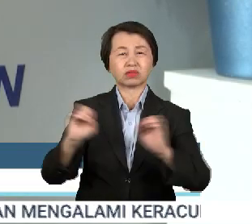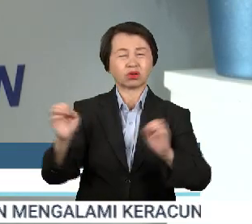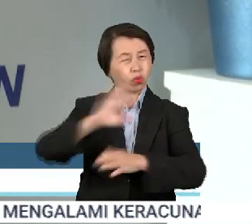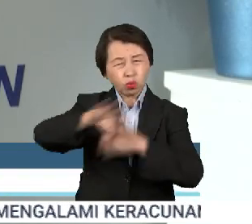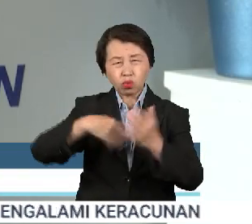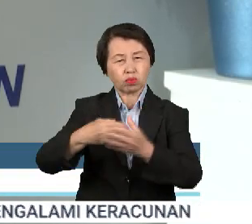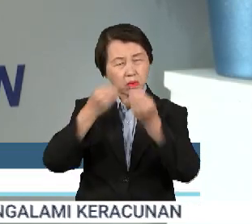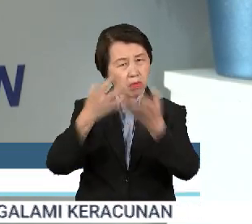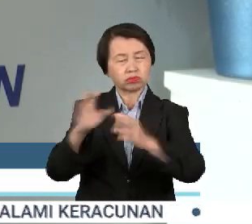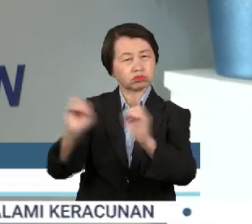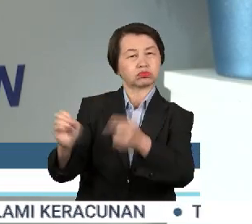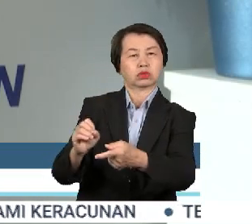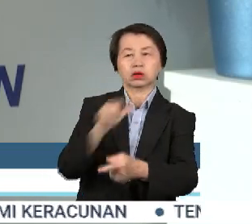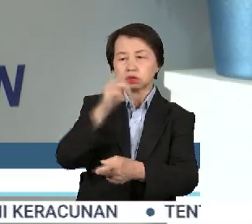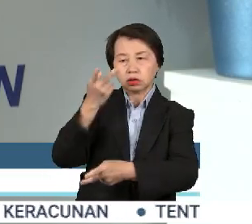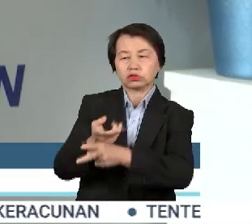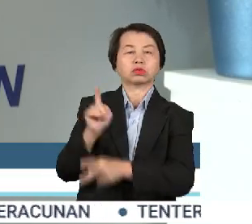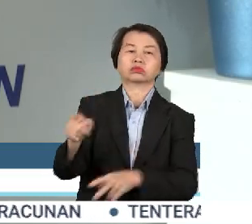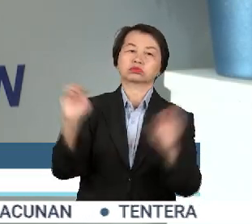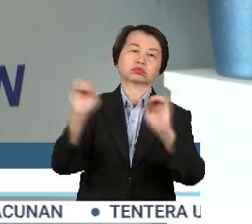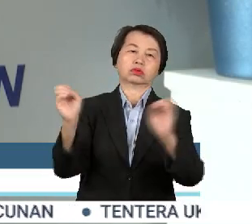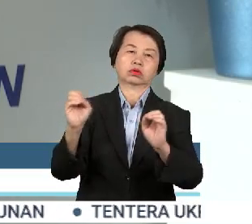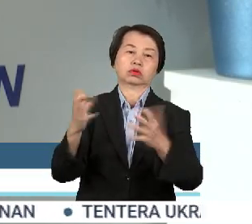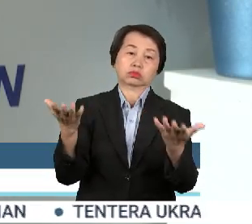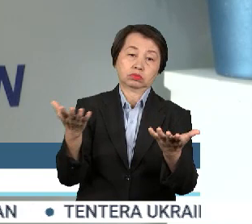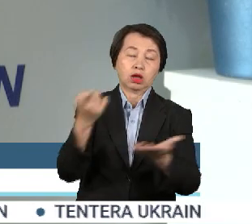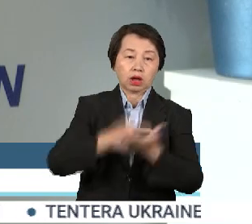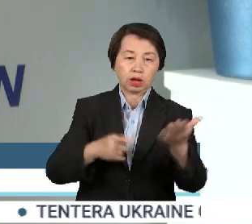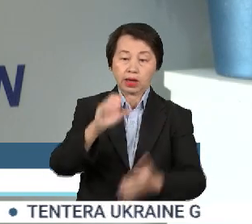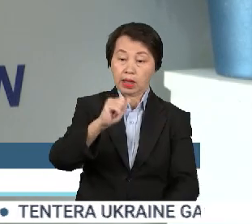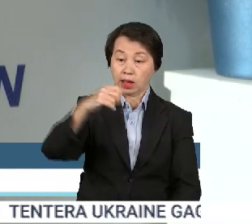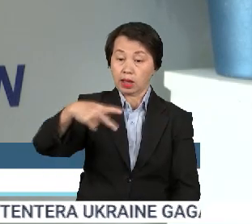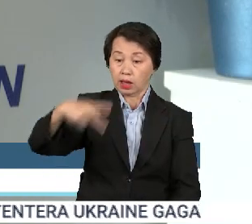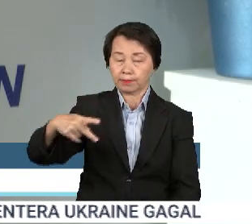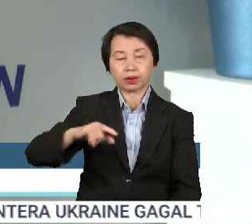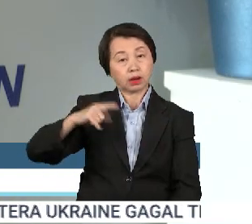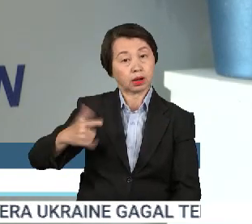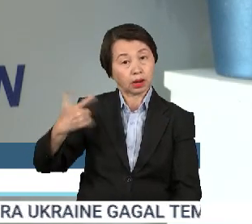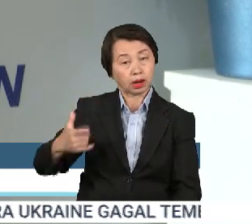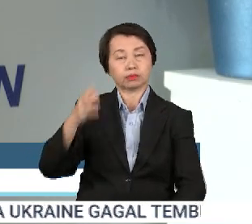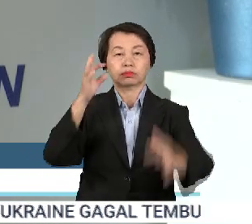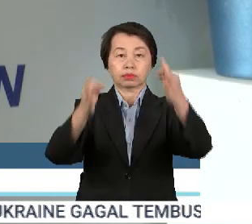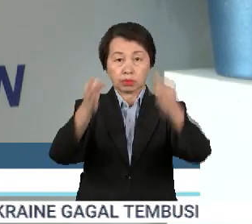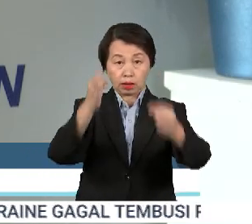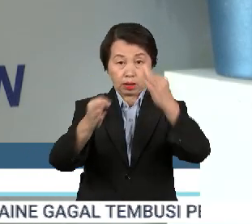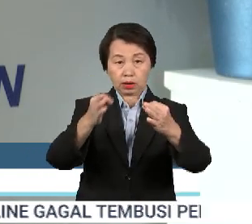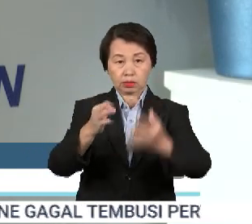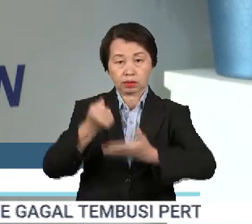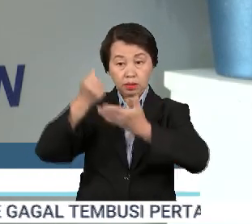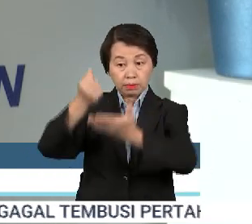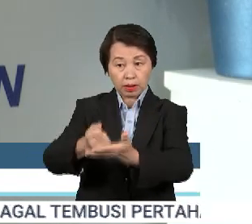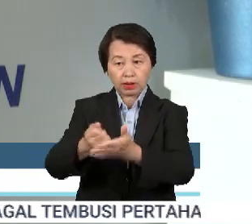adil maklumat tersebut tidak disimpan oleh mereka sebaliknya aplikasi-aplikasi yang lain jika bantuan